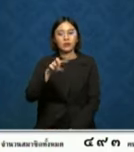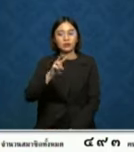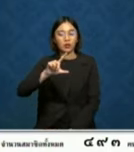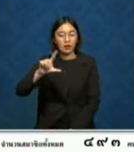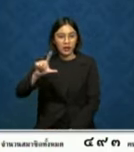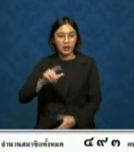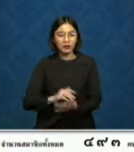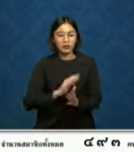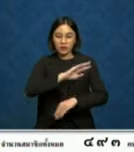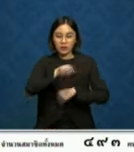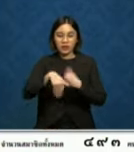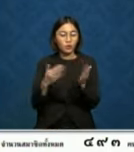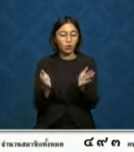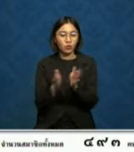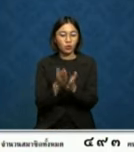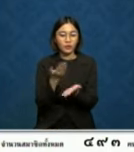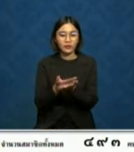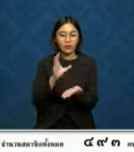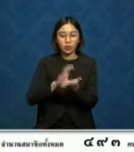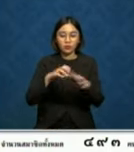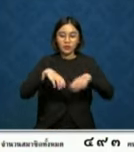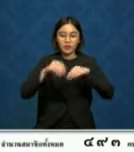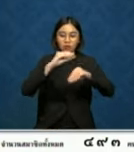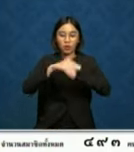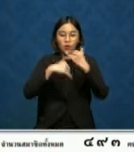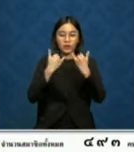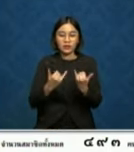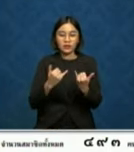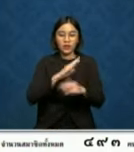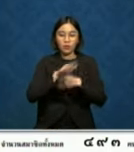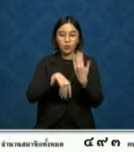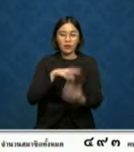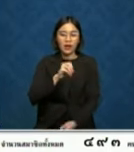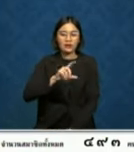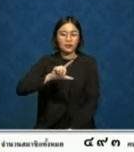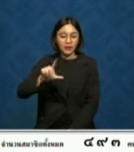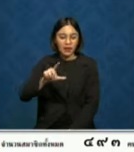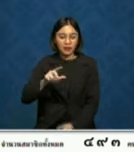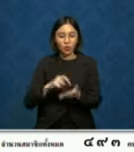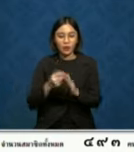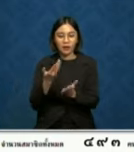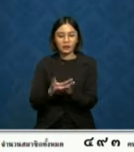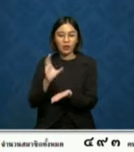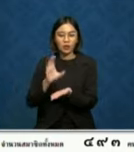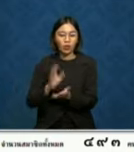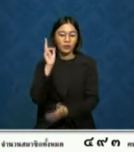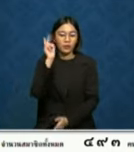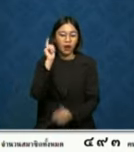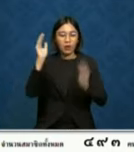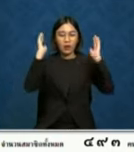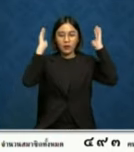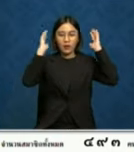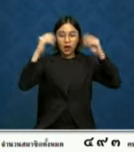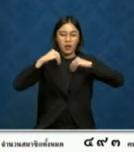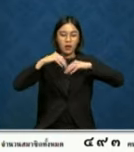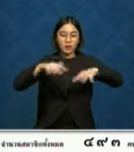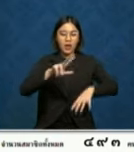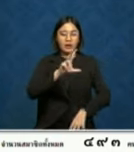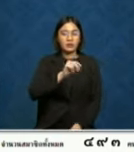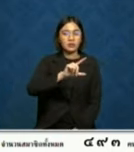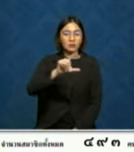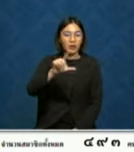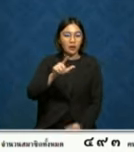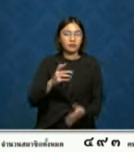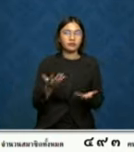บาทรวมๆแล้วงบประมาณจากโครงการนี้มีมูลค่า 50ล้านบาทกลายเป็นงบสื่อโฆษณาไปแล้วกว่า 30